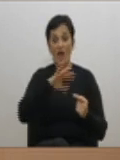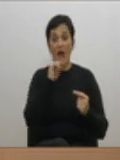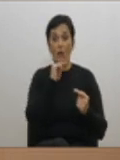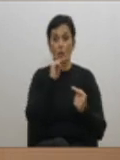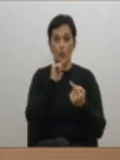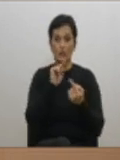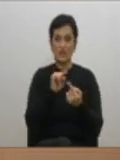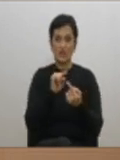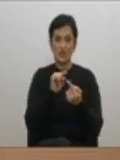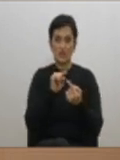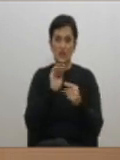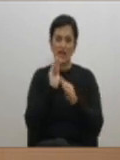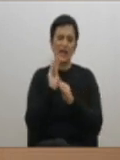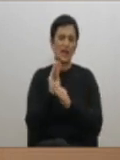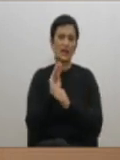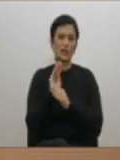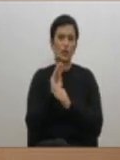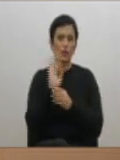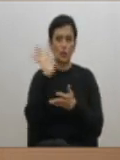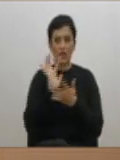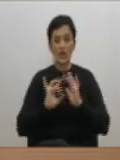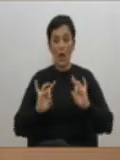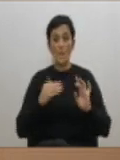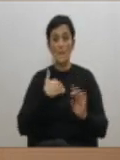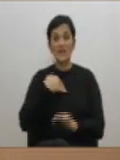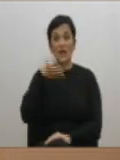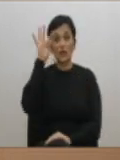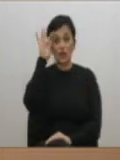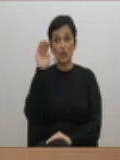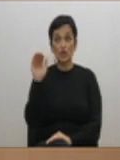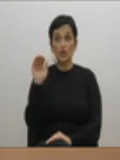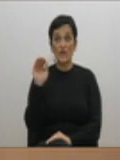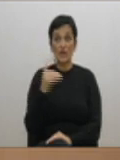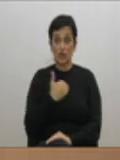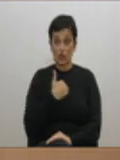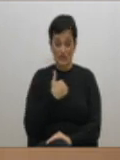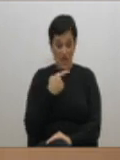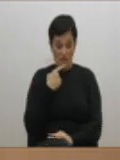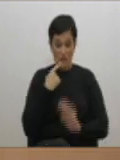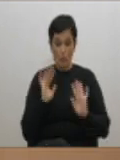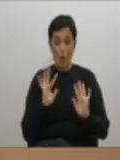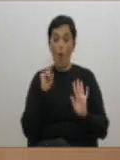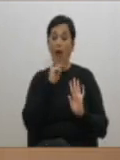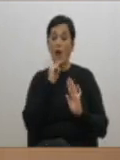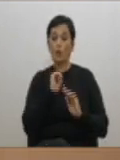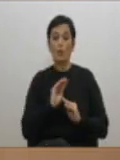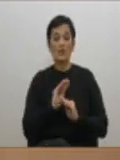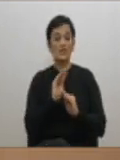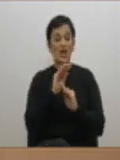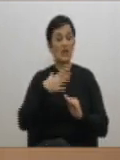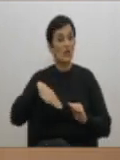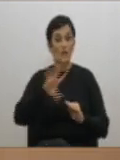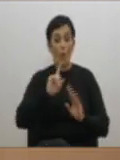წინააღმდეგ კრიტიკული განცხადებებით. მე მინდა მათ შევახსენო, ჩვენ კი არ ვამთხოვთ, რომ ეკონომიკური ზრდა აქვს ქვეყანას,